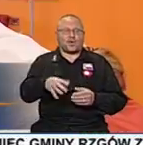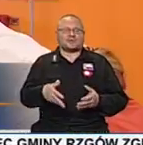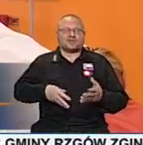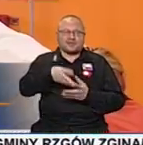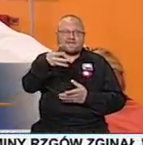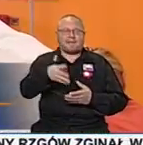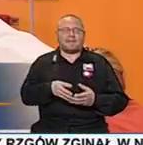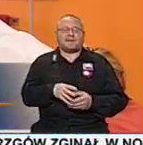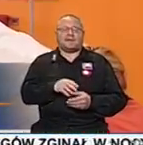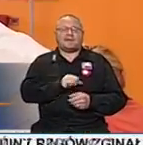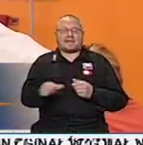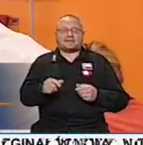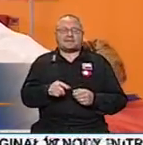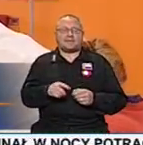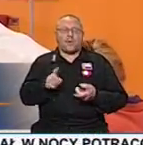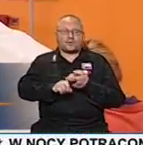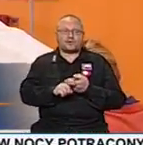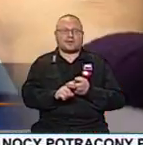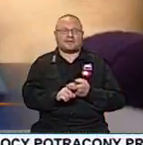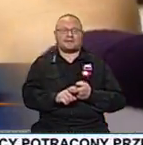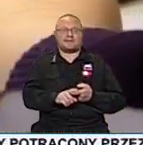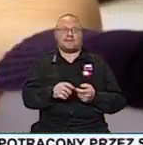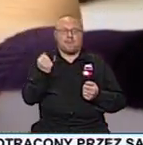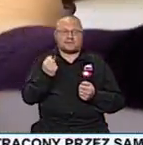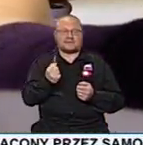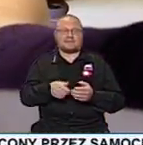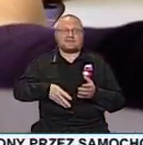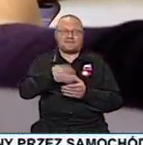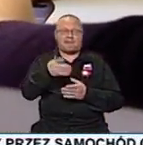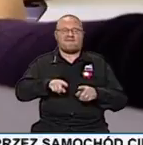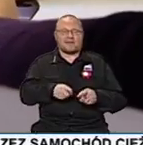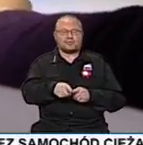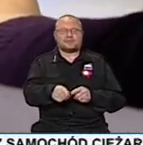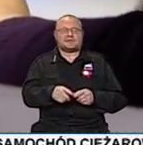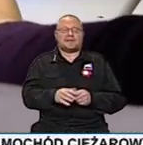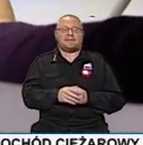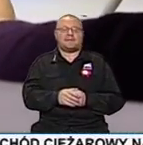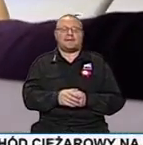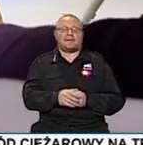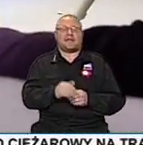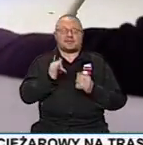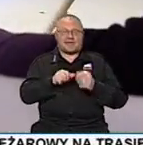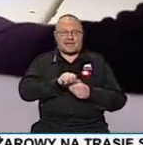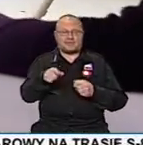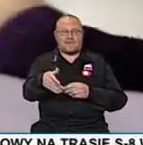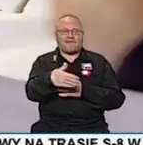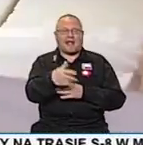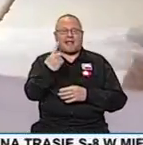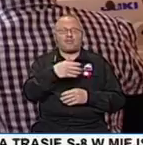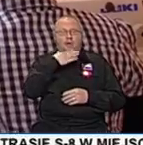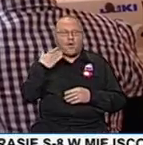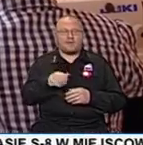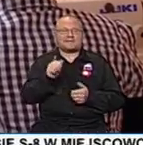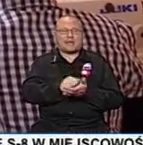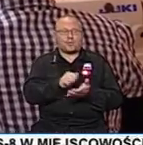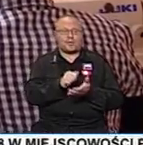zszywamy. Jest on łączony mocnym szwem francuskim, w przypadku zszywania z kilku kolorów. Jeżeli jest to flaga jednokolorowa z